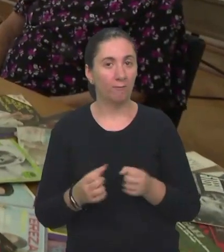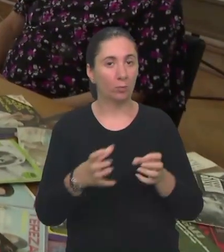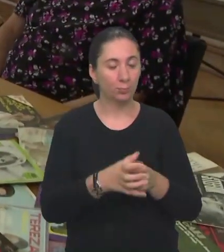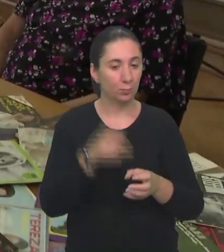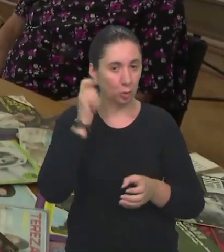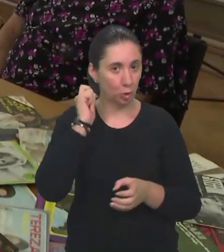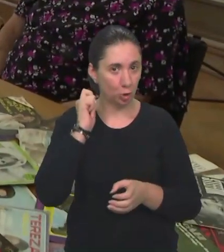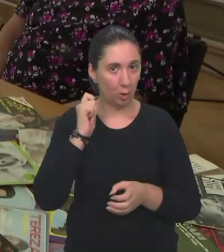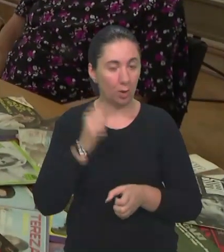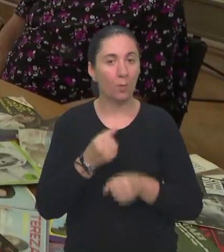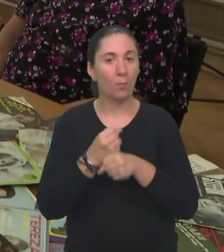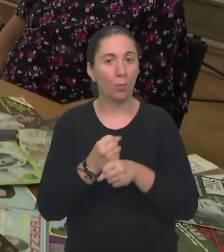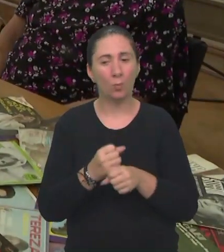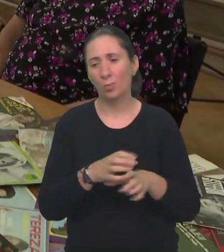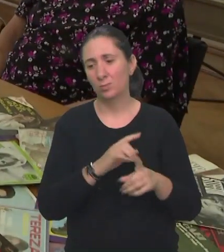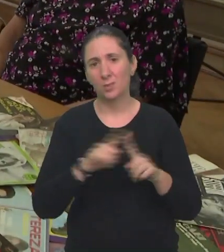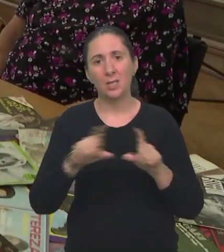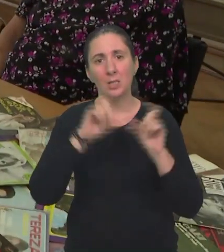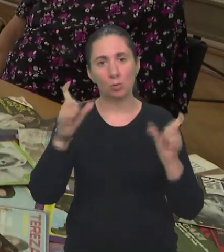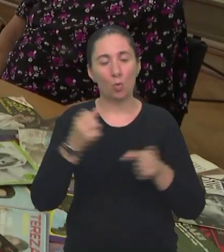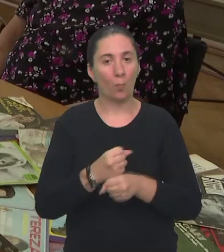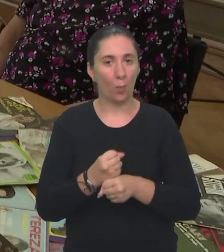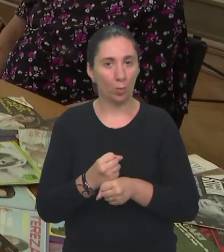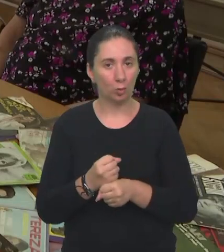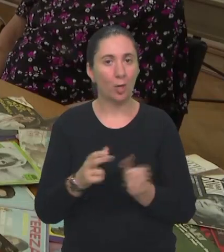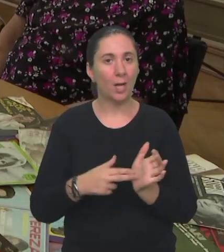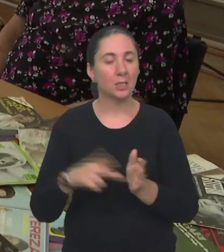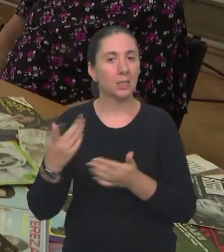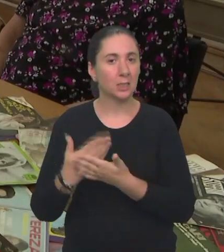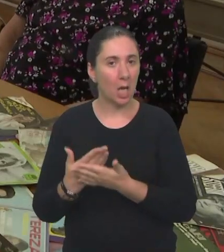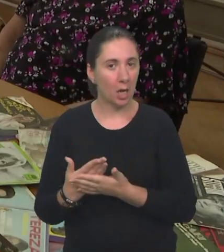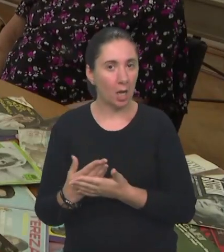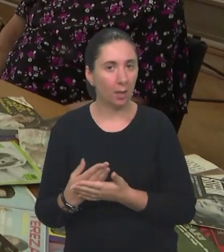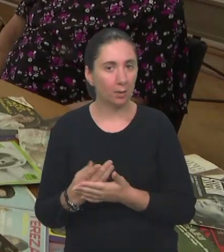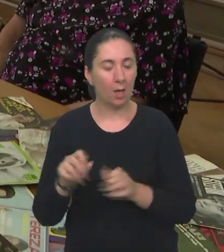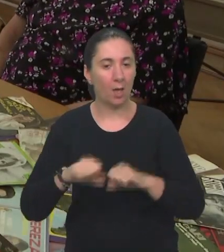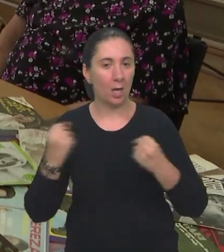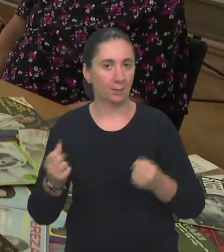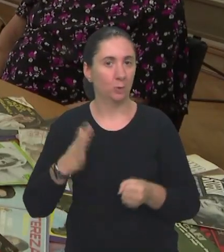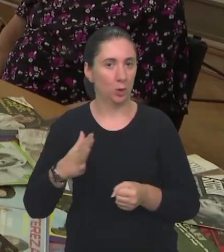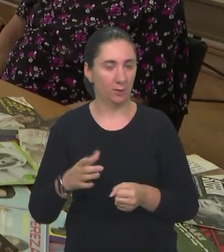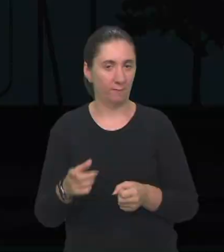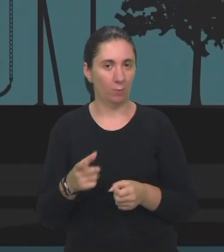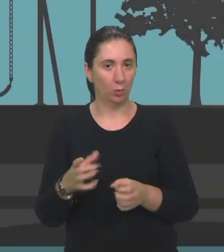sekcije žena podržane su kroz institucionalnu podršku Nacionalne zaklade za razvoj civilnog